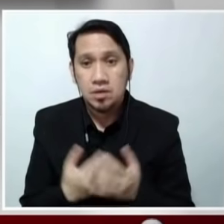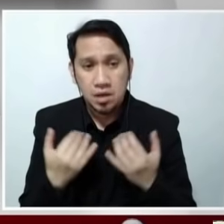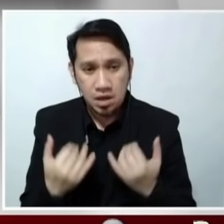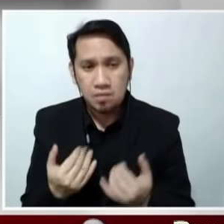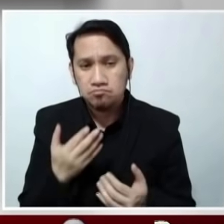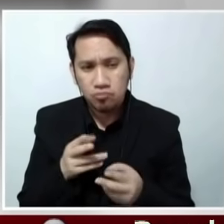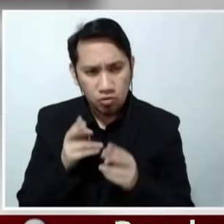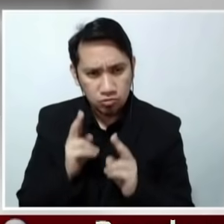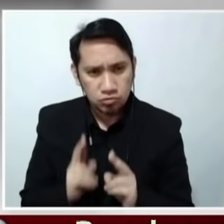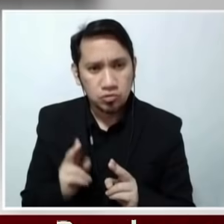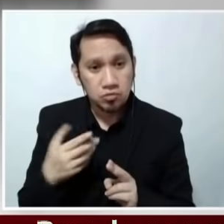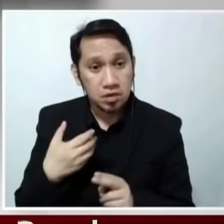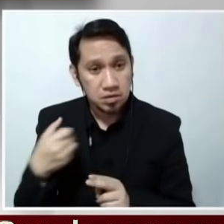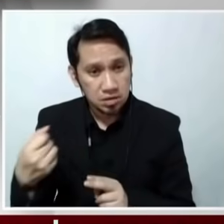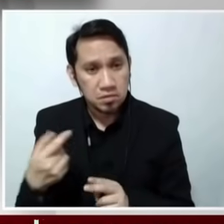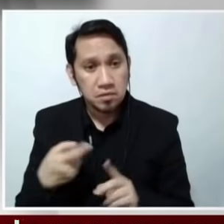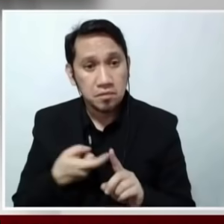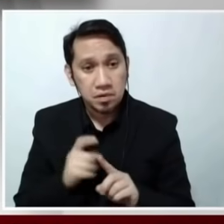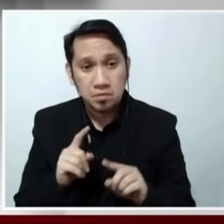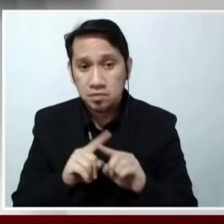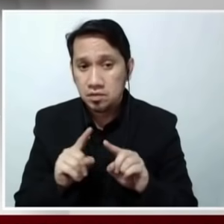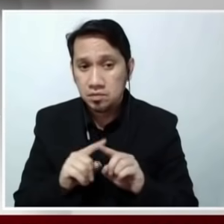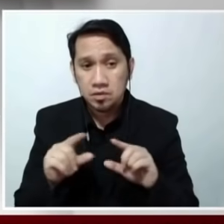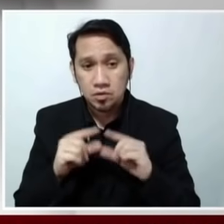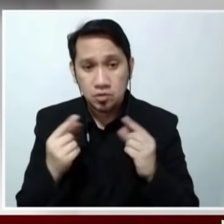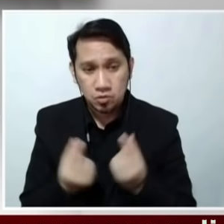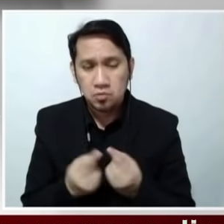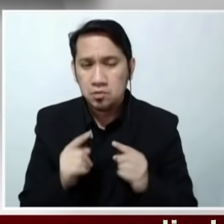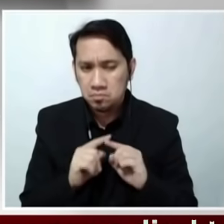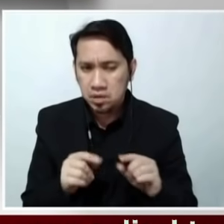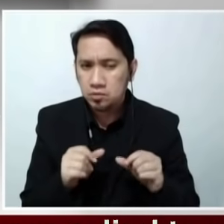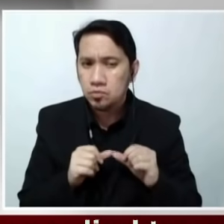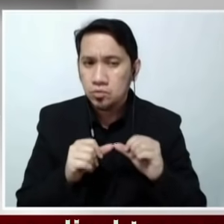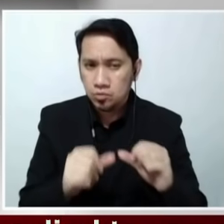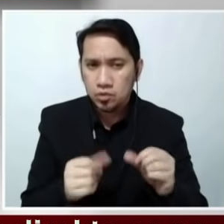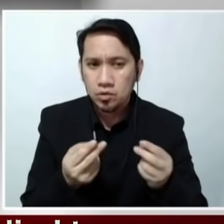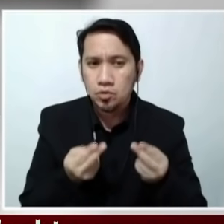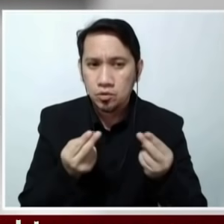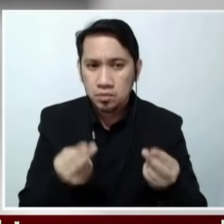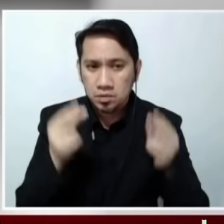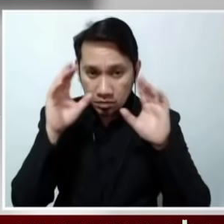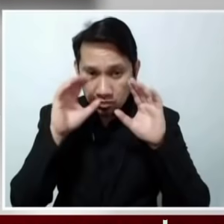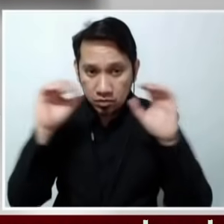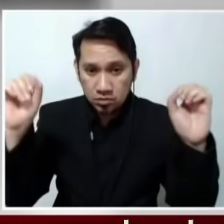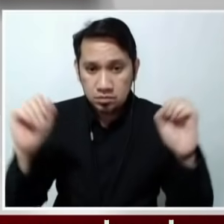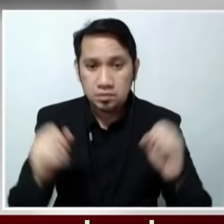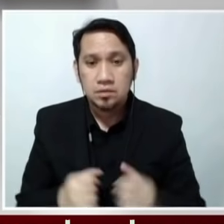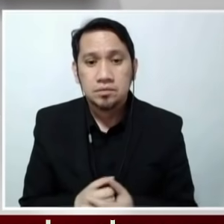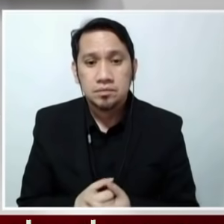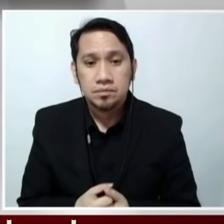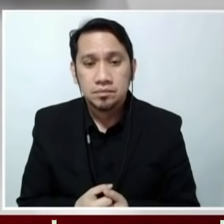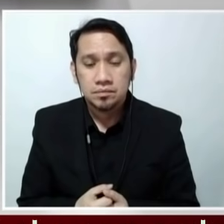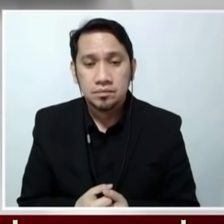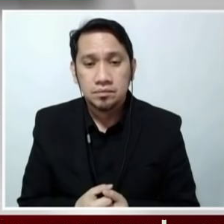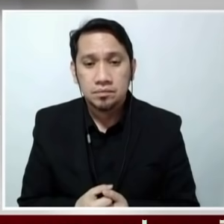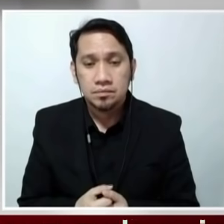grupo, pero tuloy anya ang laban niya sa pagkapangulo. Pia Gutierrez, ABS-CBN News.